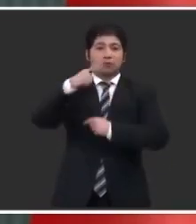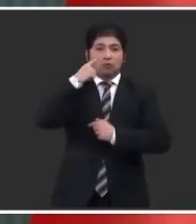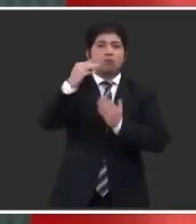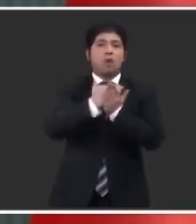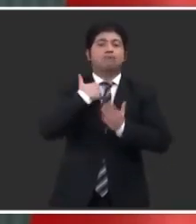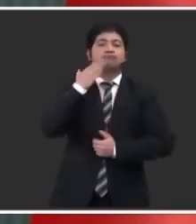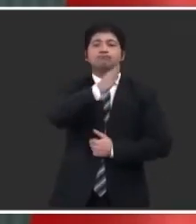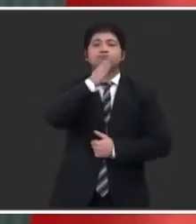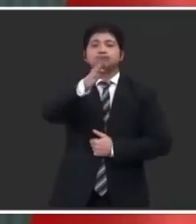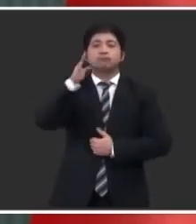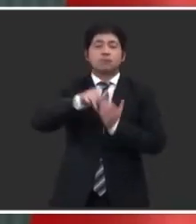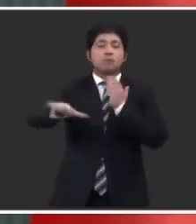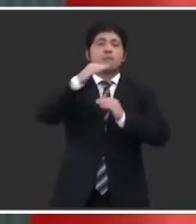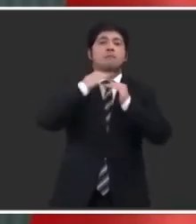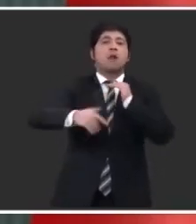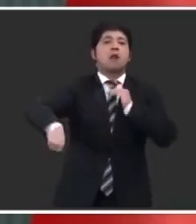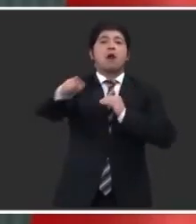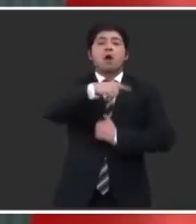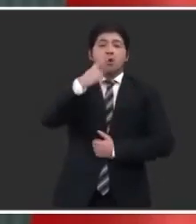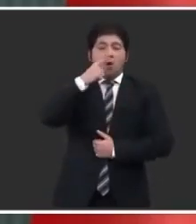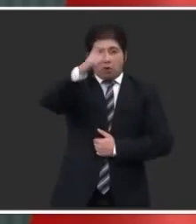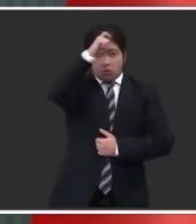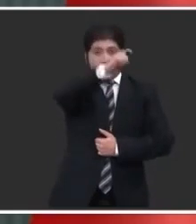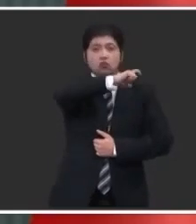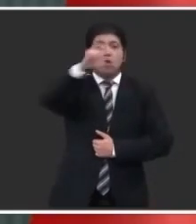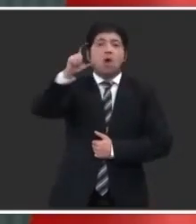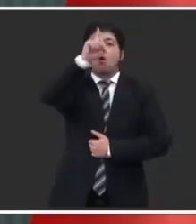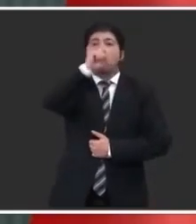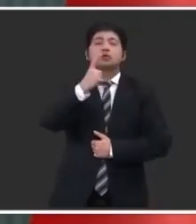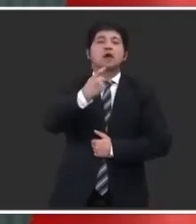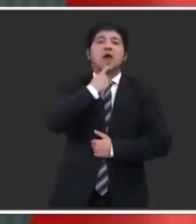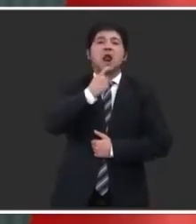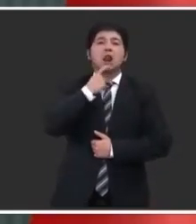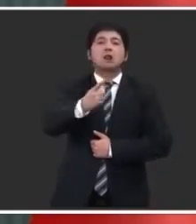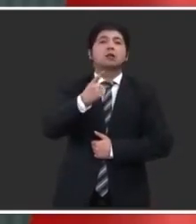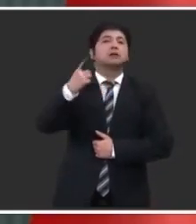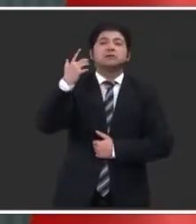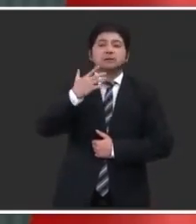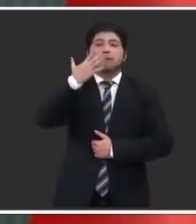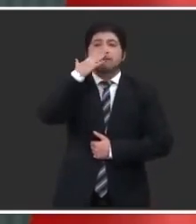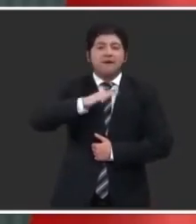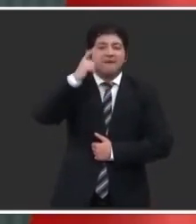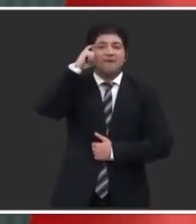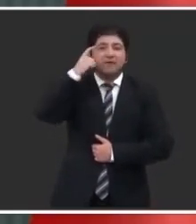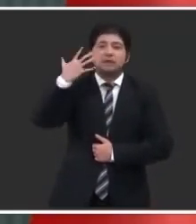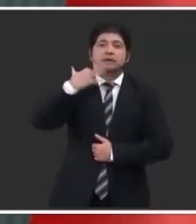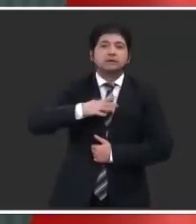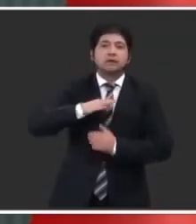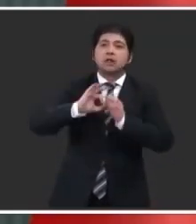programlarla milletimizin Türkiye yüz yılına ilişkin beklentilerini